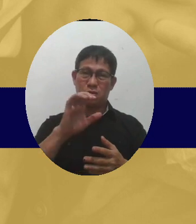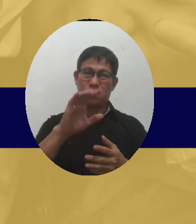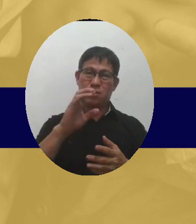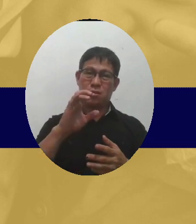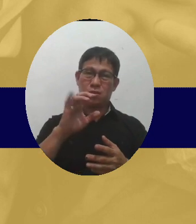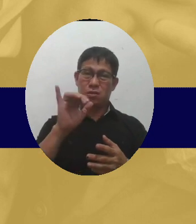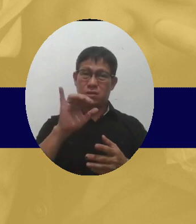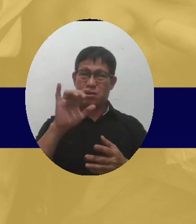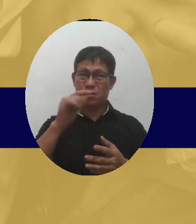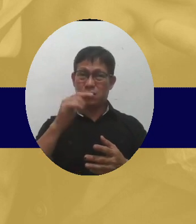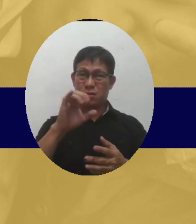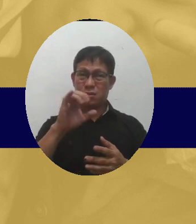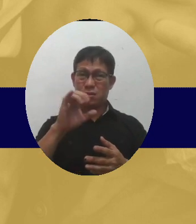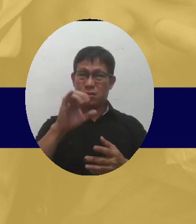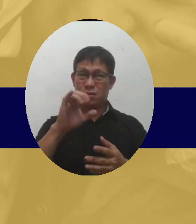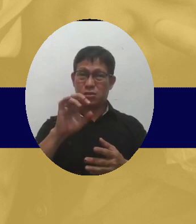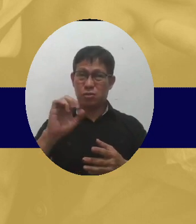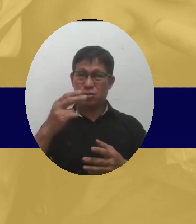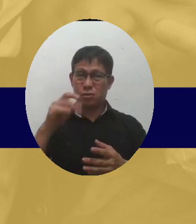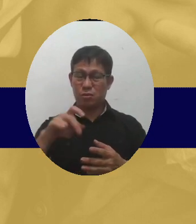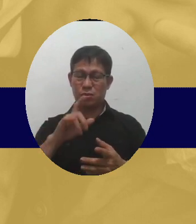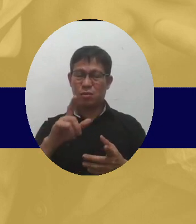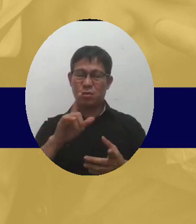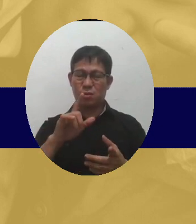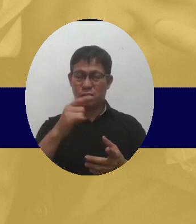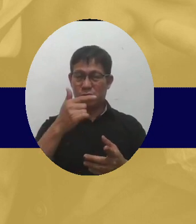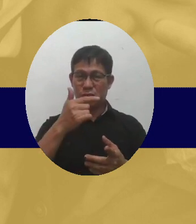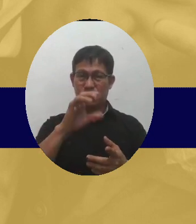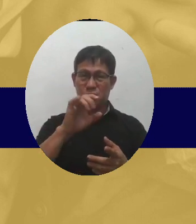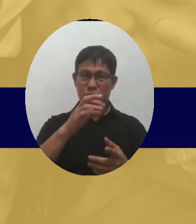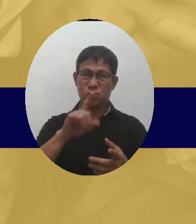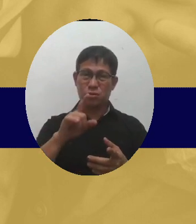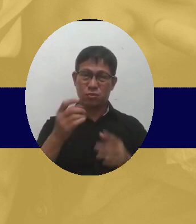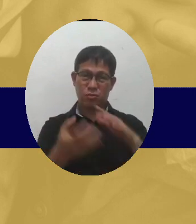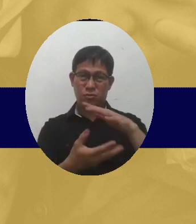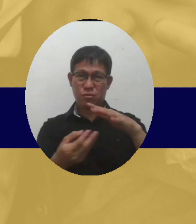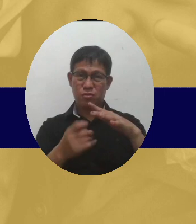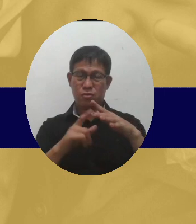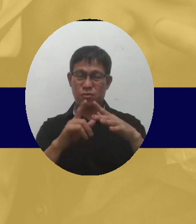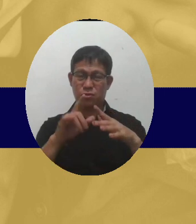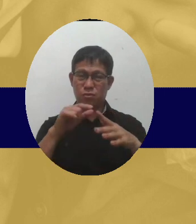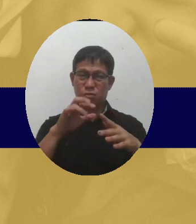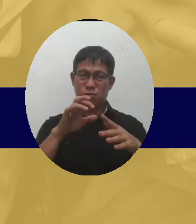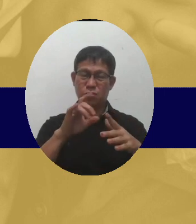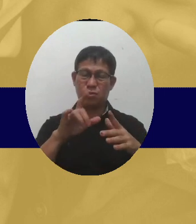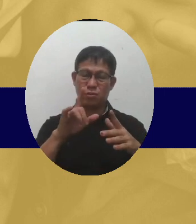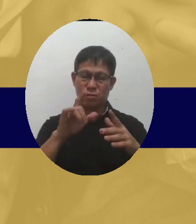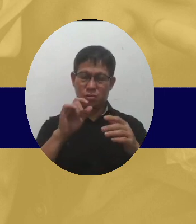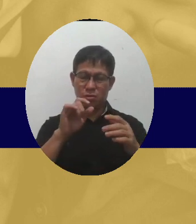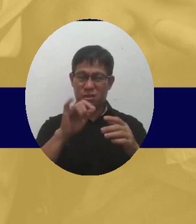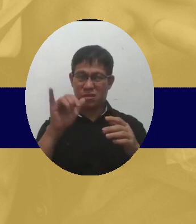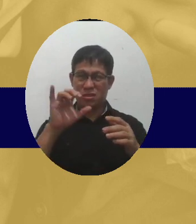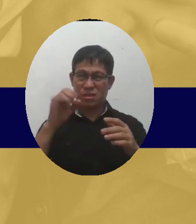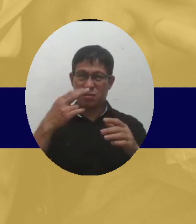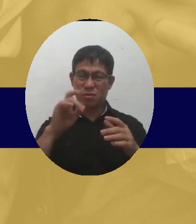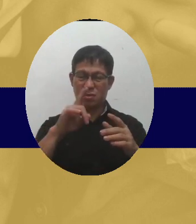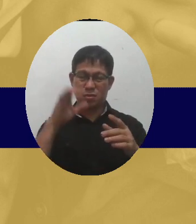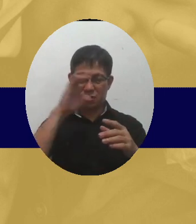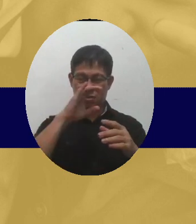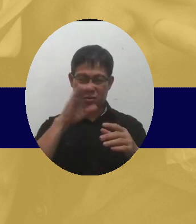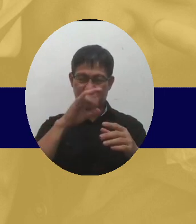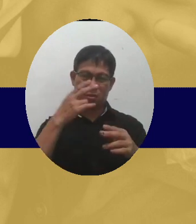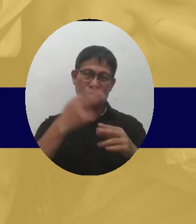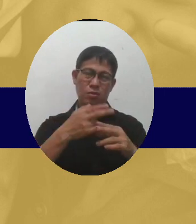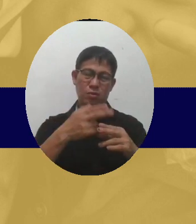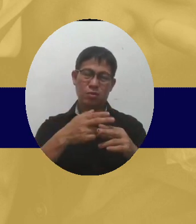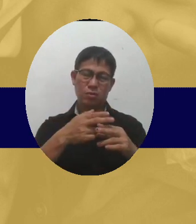ng e-commerce apps gaya ng GCash at Shopee. Sa GCash, iscan ang QR code gamit ang app. Sa Shopee,